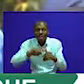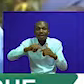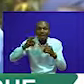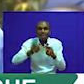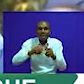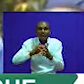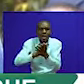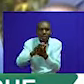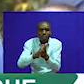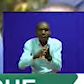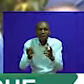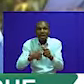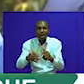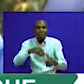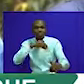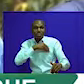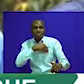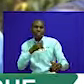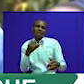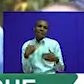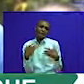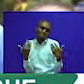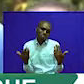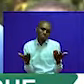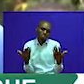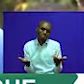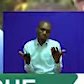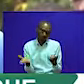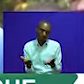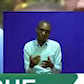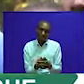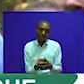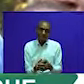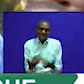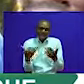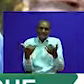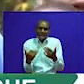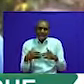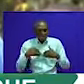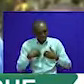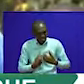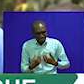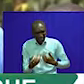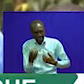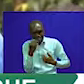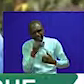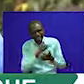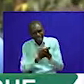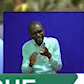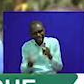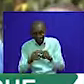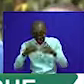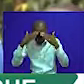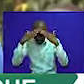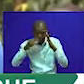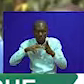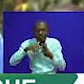nioshe. Ndio tupate pia sisi waso wetu, mapato yetu hapa sahi. Sahi mimi naumia tu njaa hapa, nashindwa tu nienda